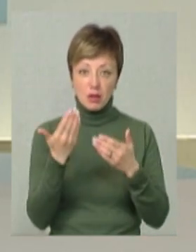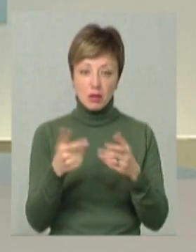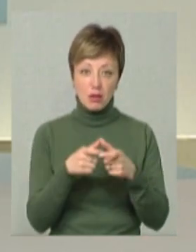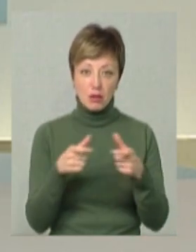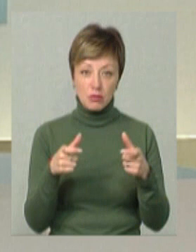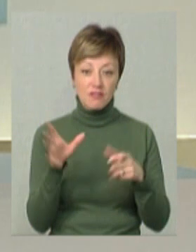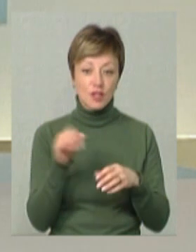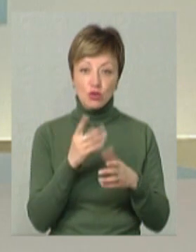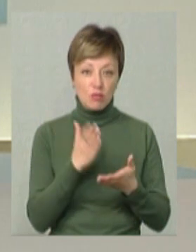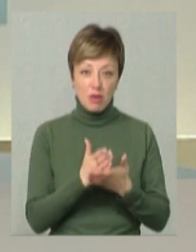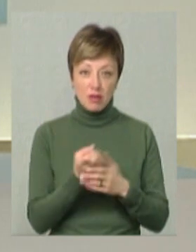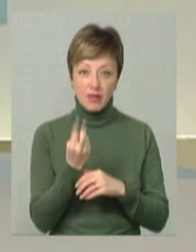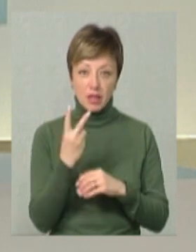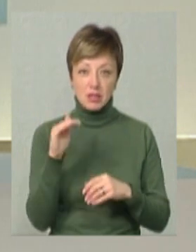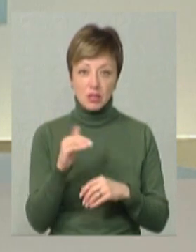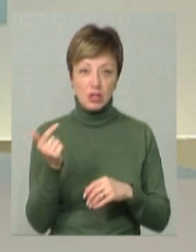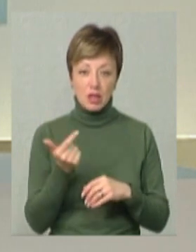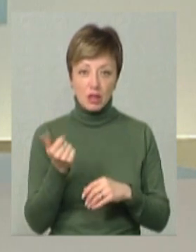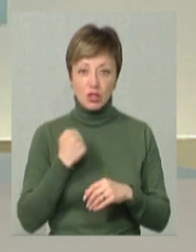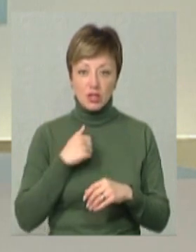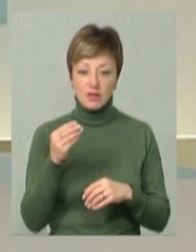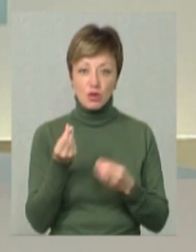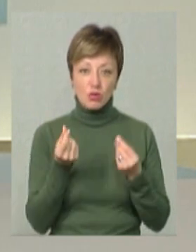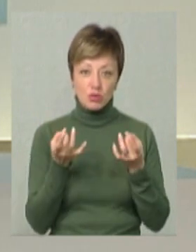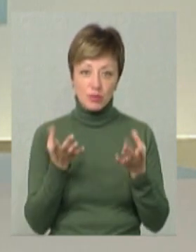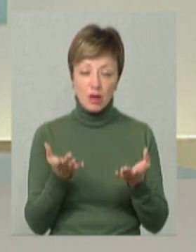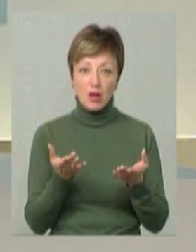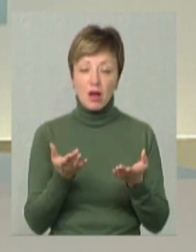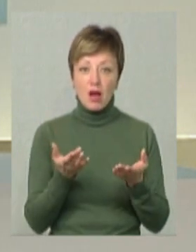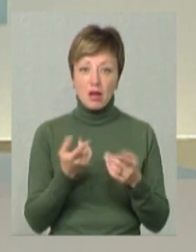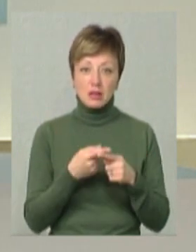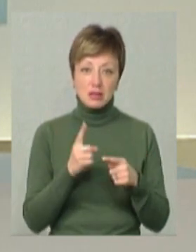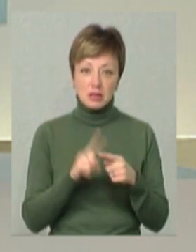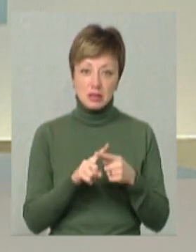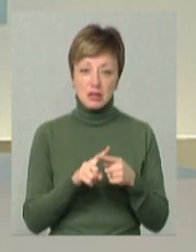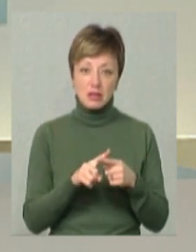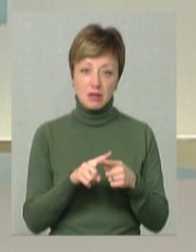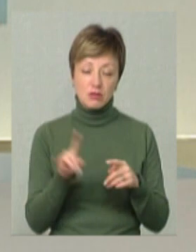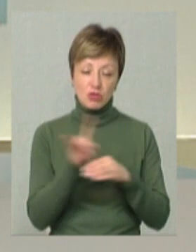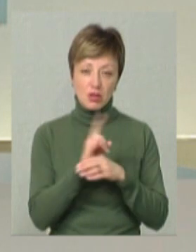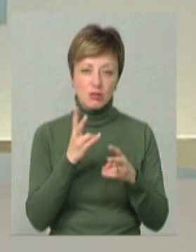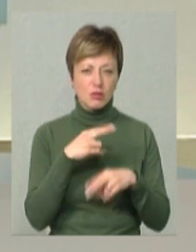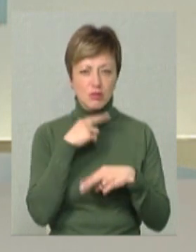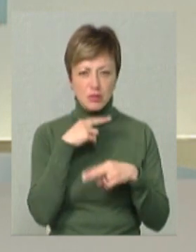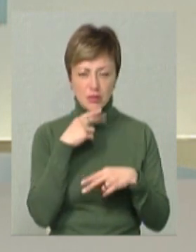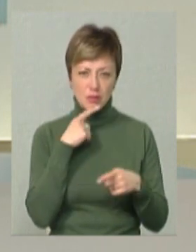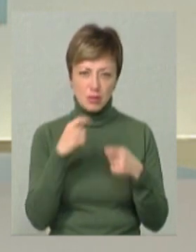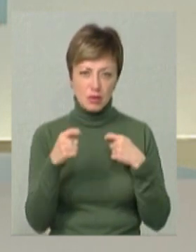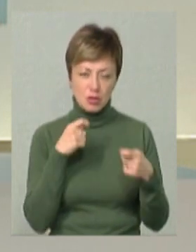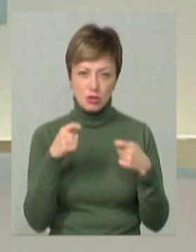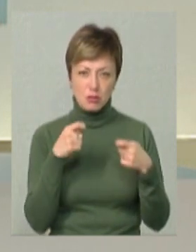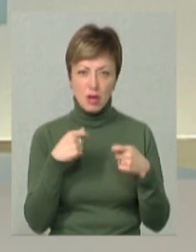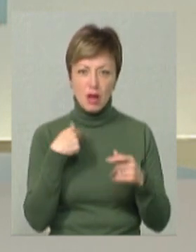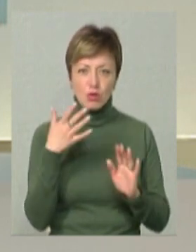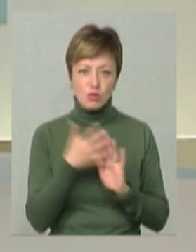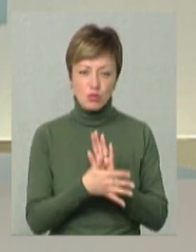їхній рахунок все, що мала, 12 тисяч гривень. На жаль, всі кошти вона втратила, тому що це виявилися шахраї. Тут потрібно бути дуже обережними.